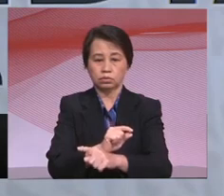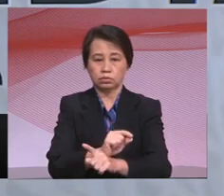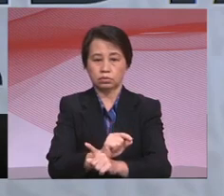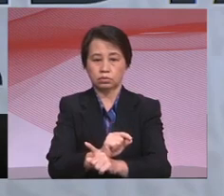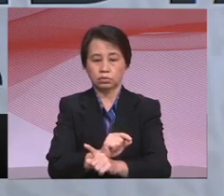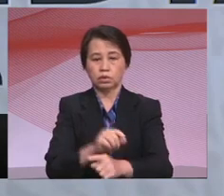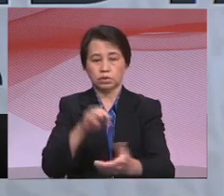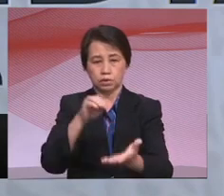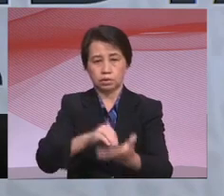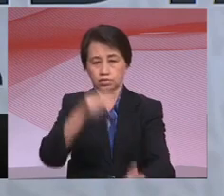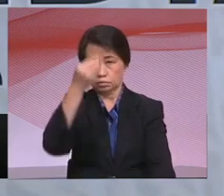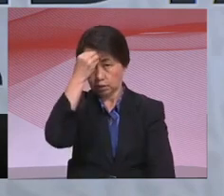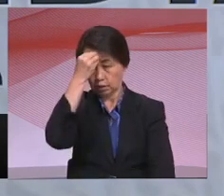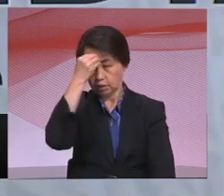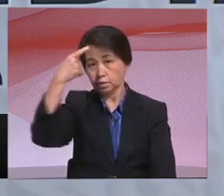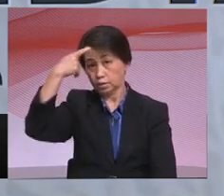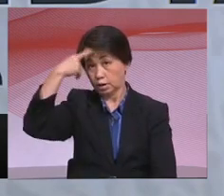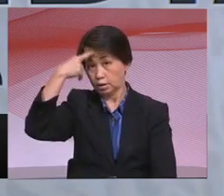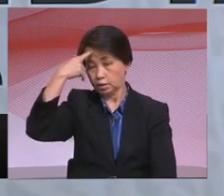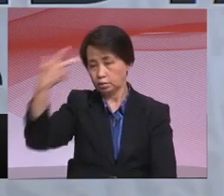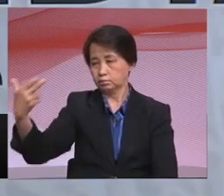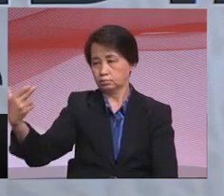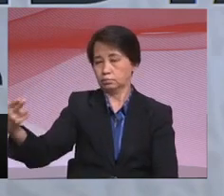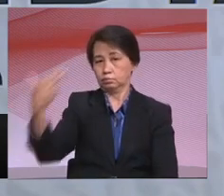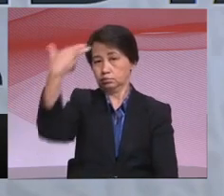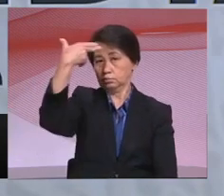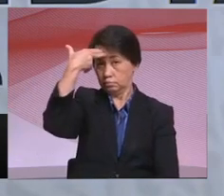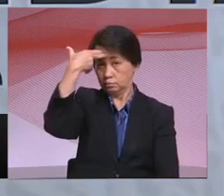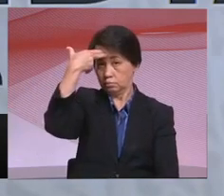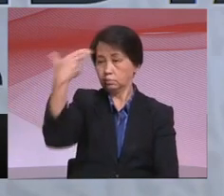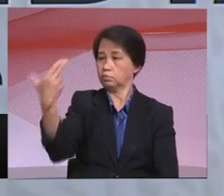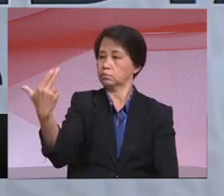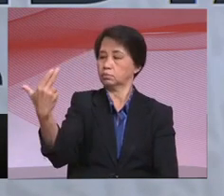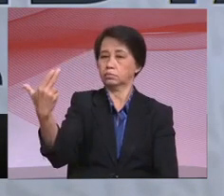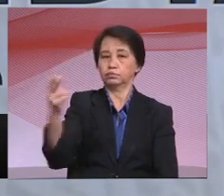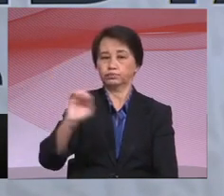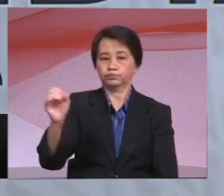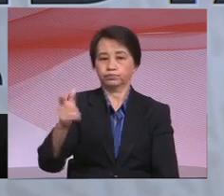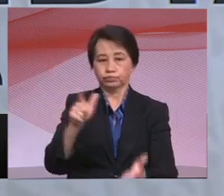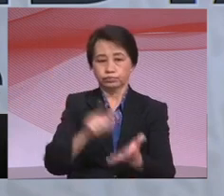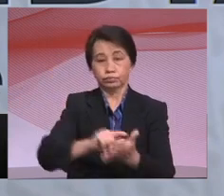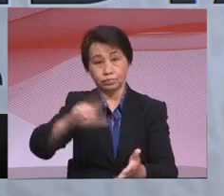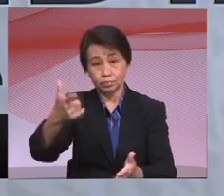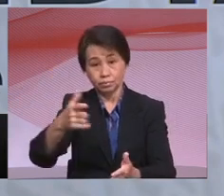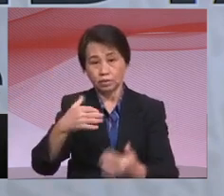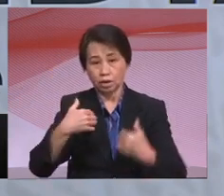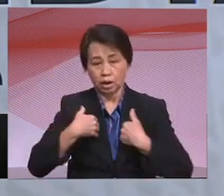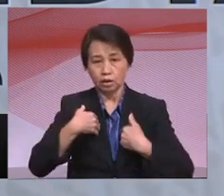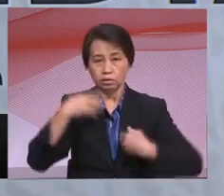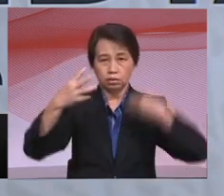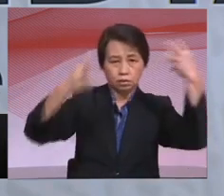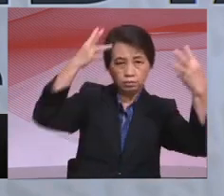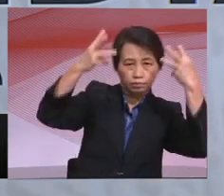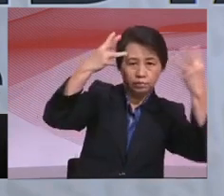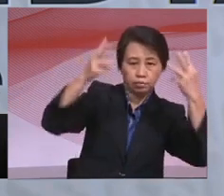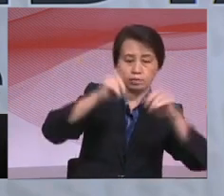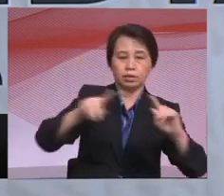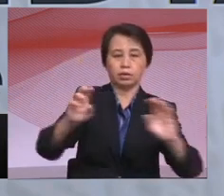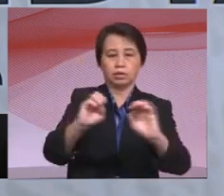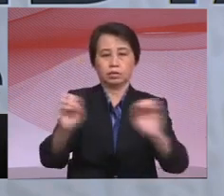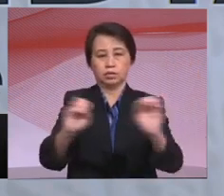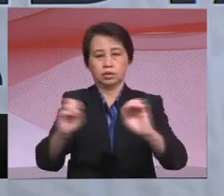disasarkan di dahi, iaitu dan kesan samping memang tidak dilaporkan. Walaupun ada kebimbangan, tetapi